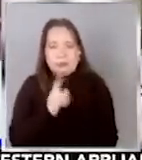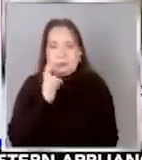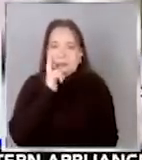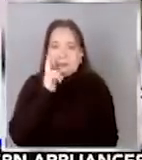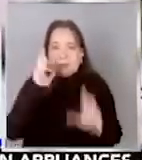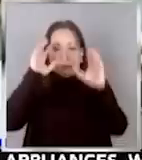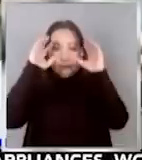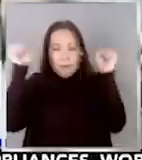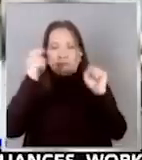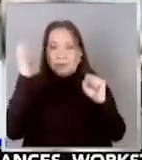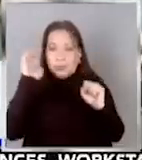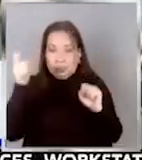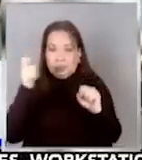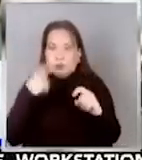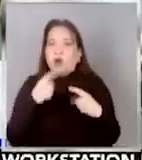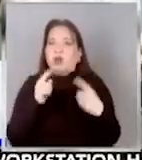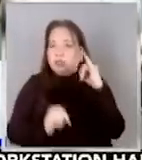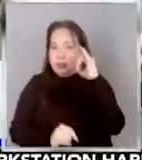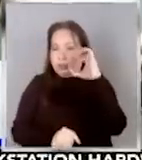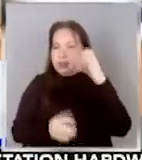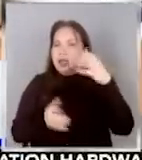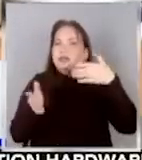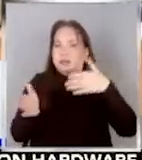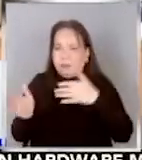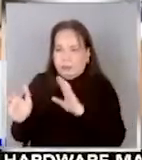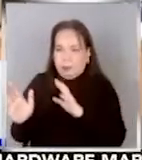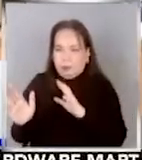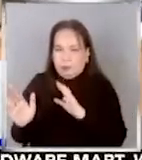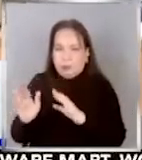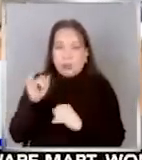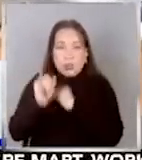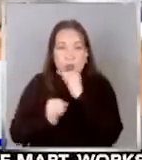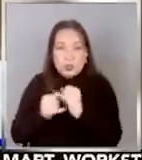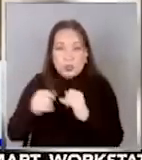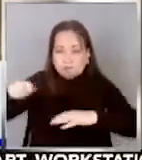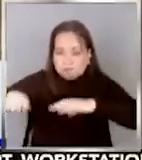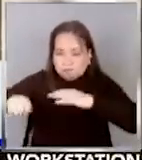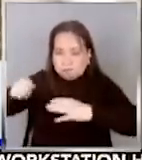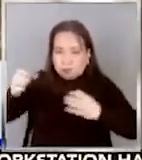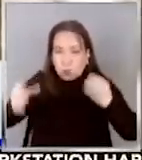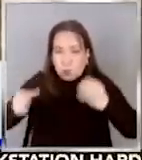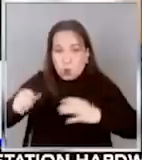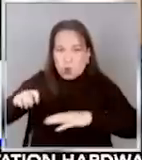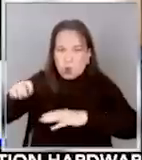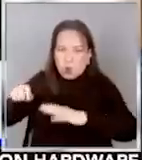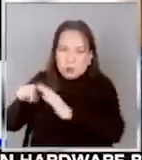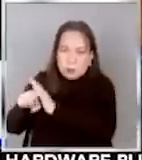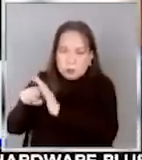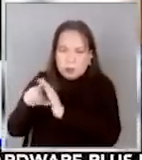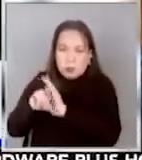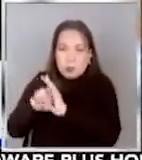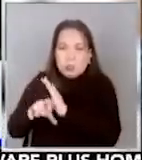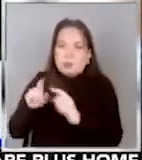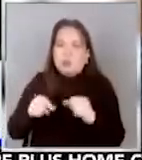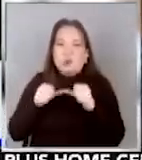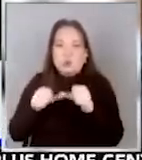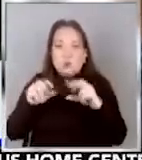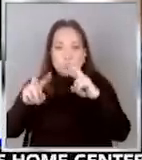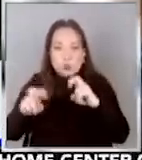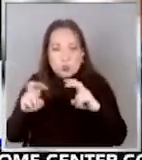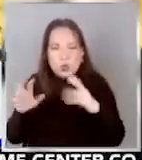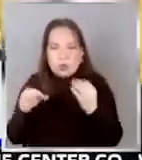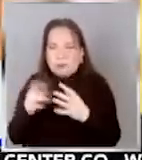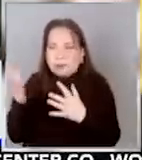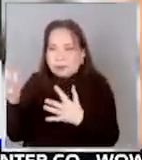ng International Criminal Court o ICC ang kanilang prosecutor na ipagpatuloy na ang investigasyon sa war on drugs